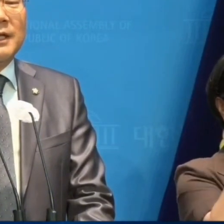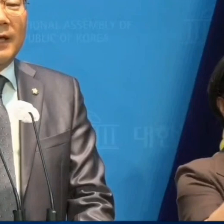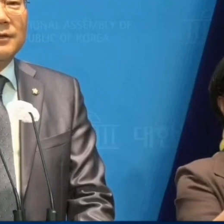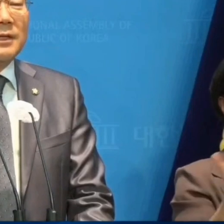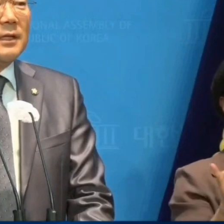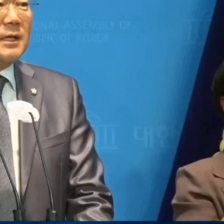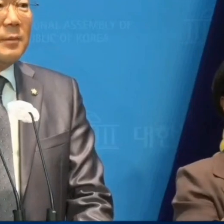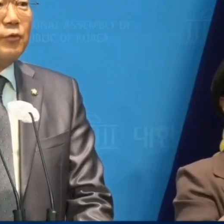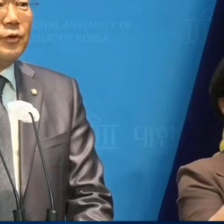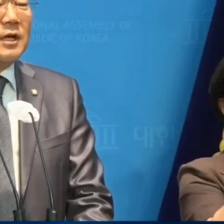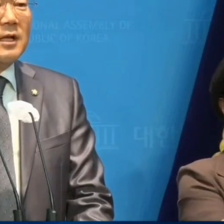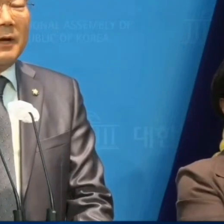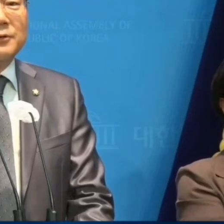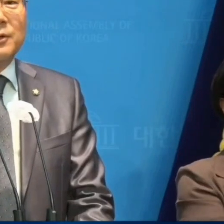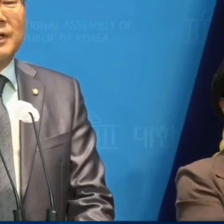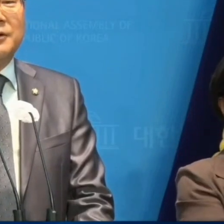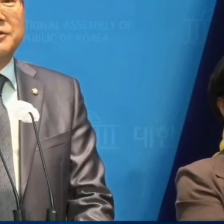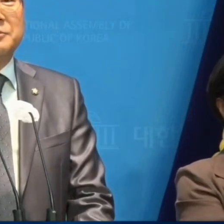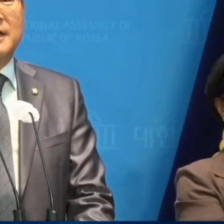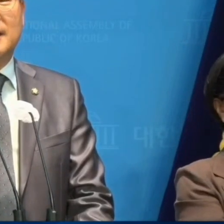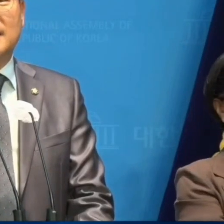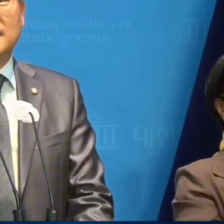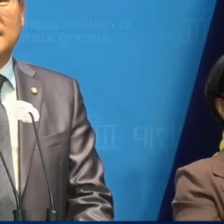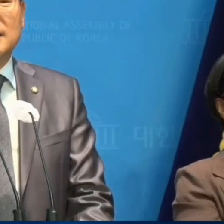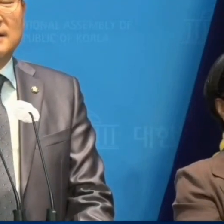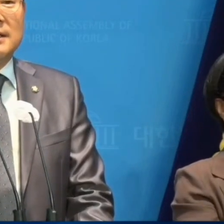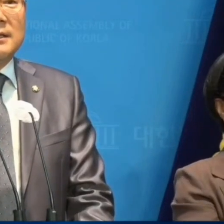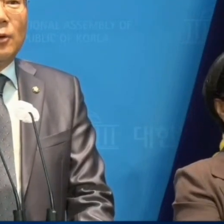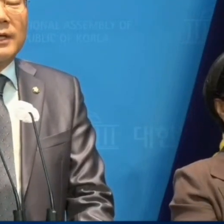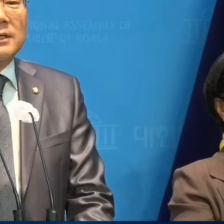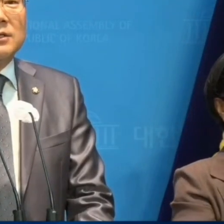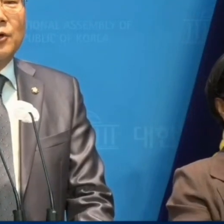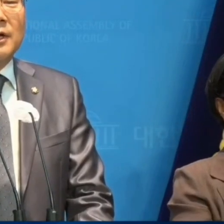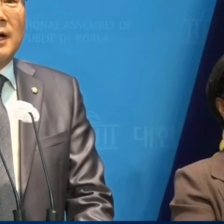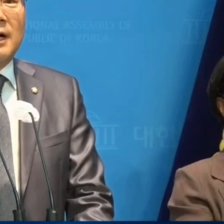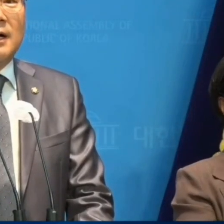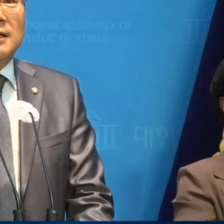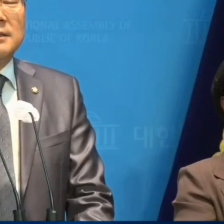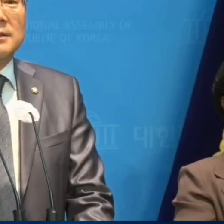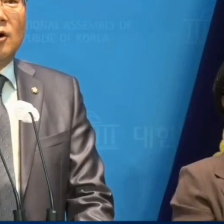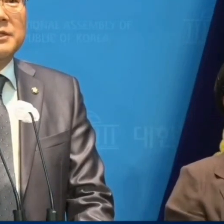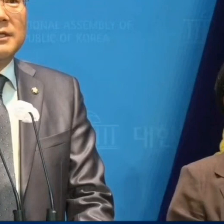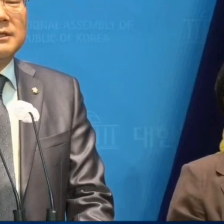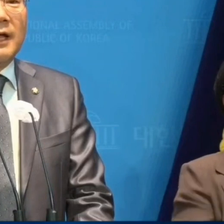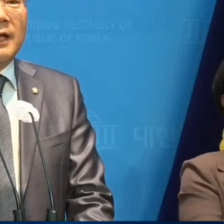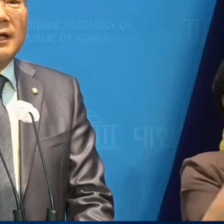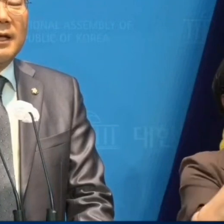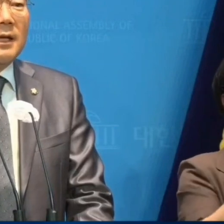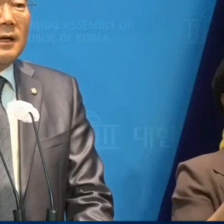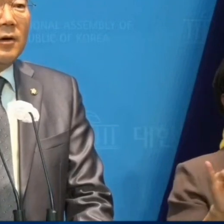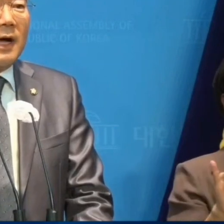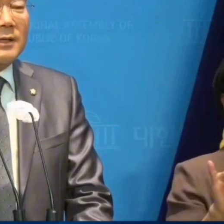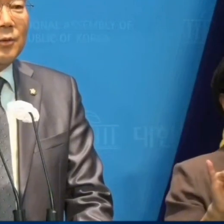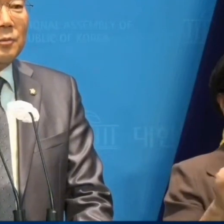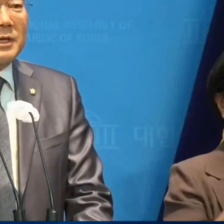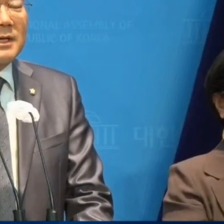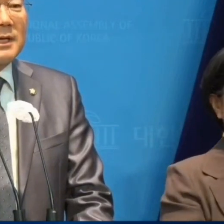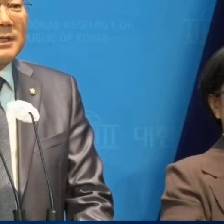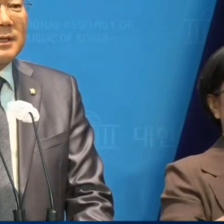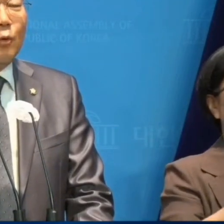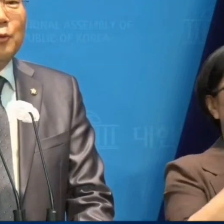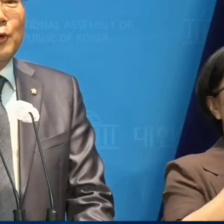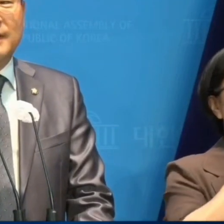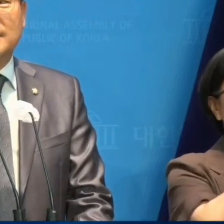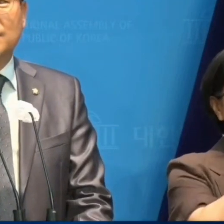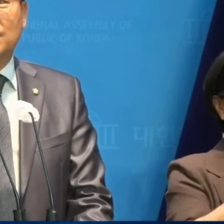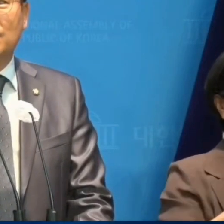범죄 대응 TF를 발족하게 되었습니다. 그동안 저희가 검사들의 각종